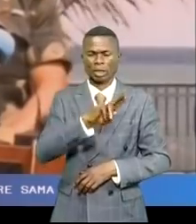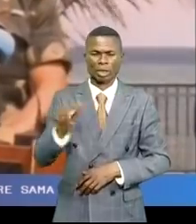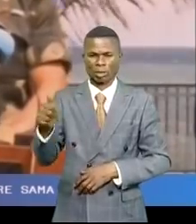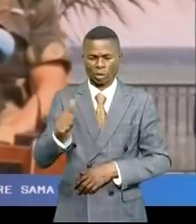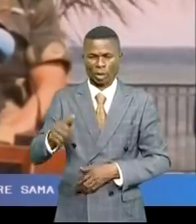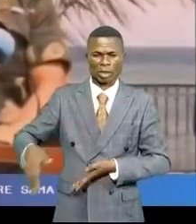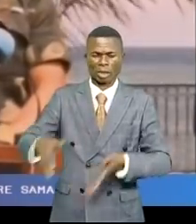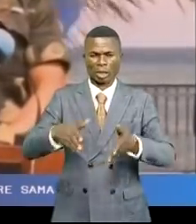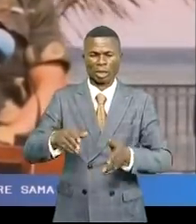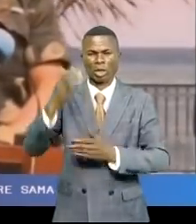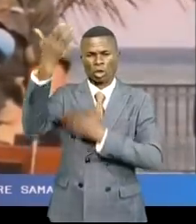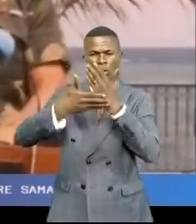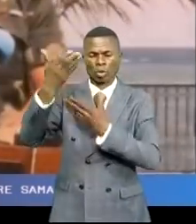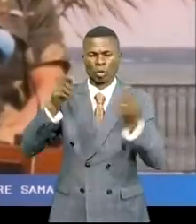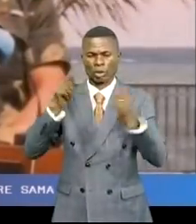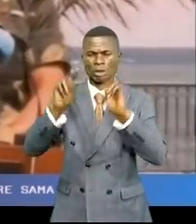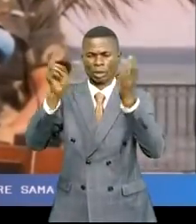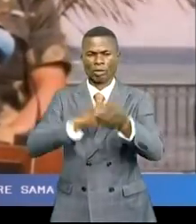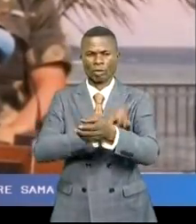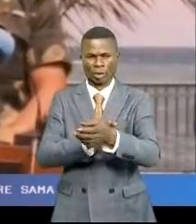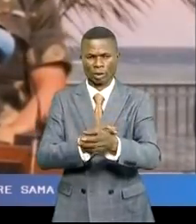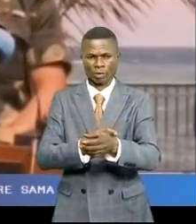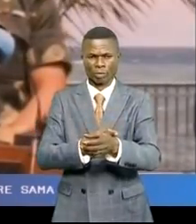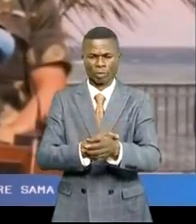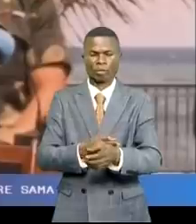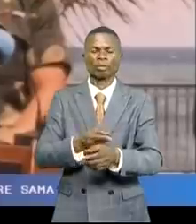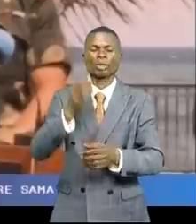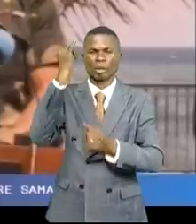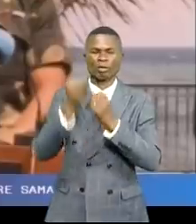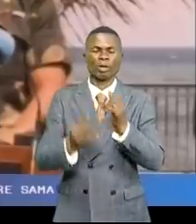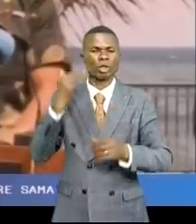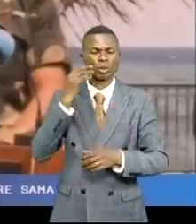17 juin 2021. Axe Rwanda-Goma, au 20 juin 2021.